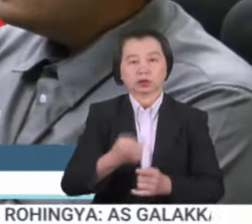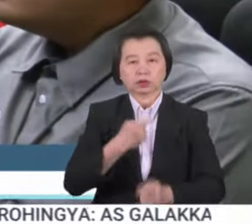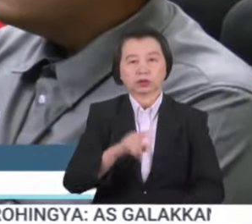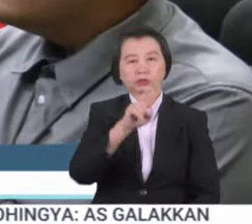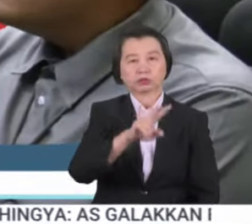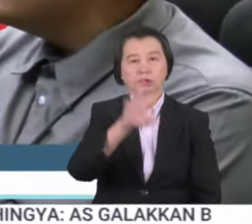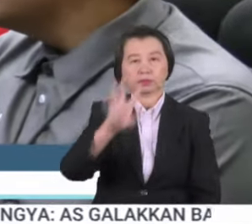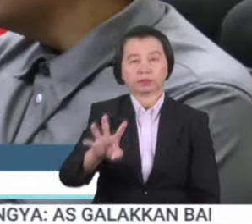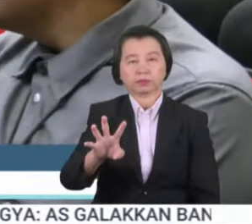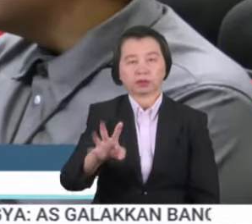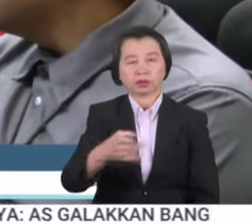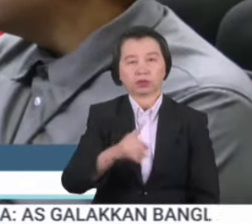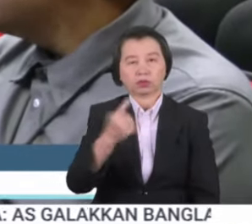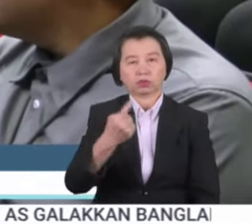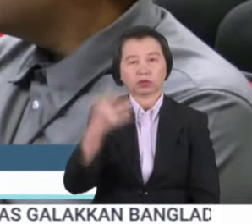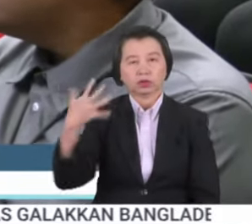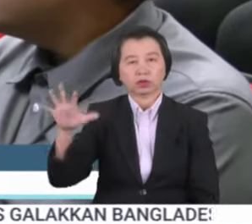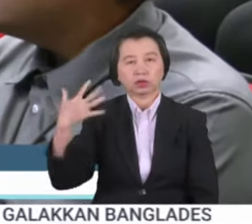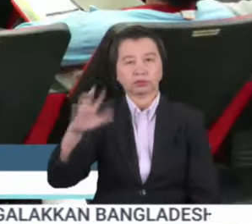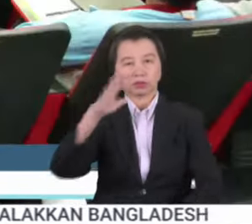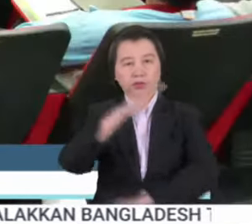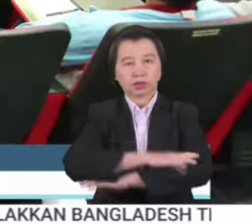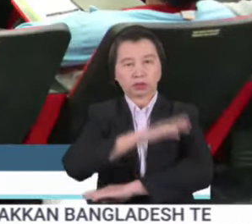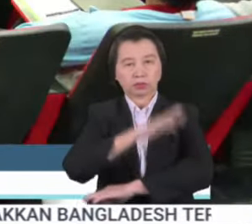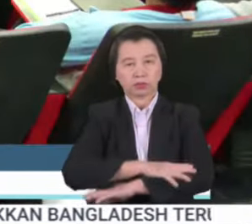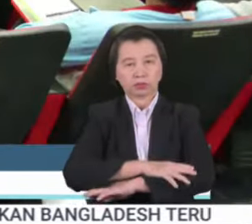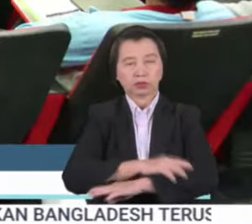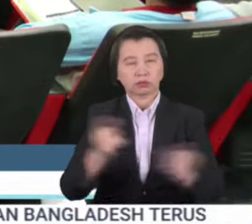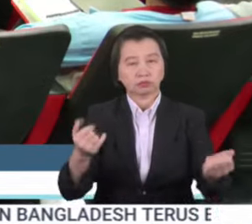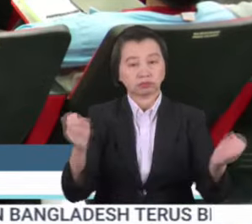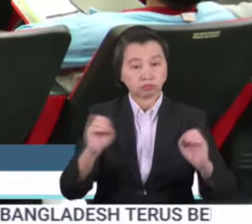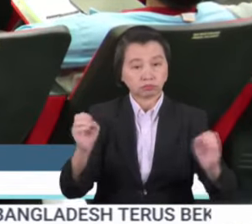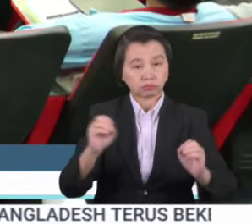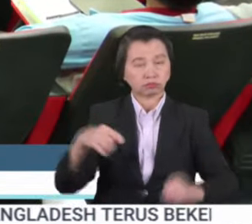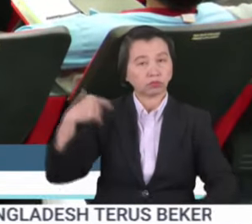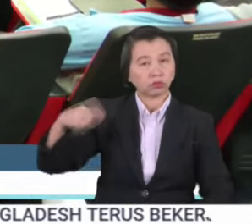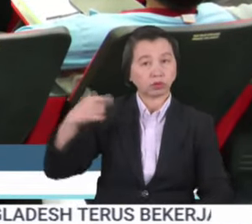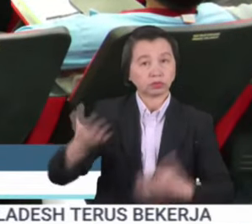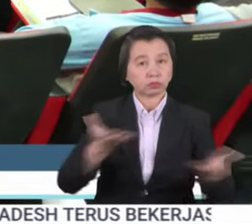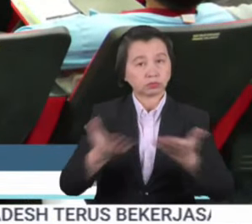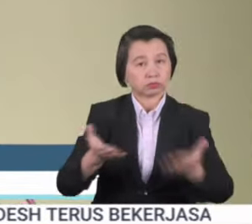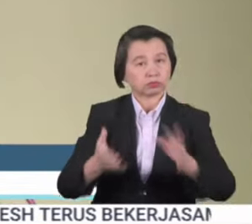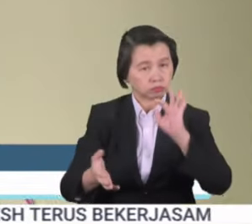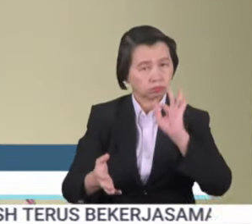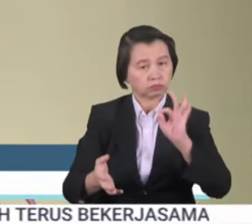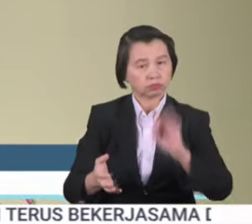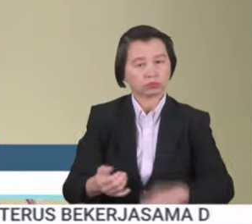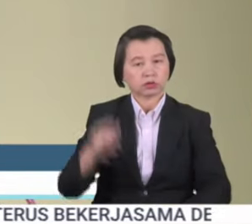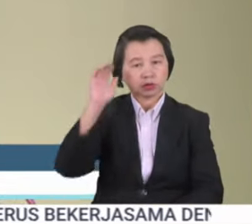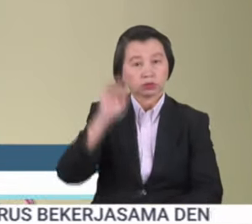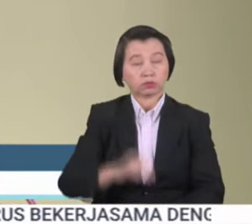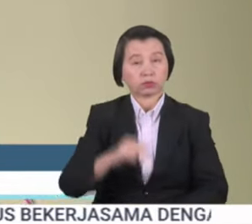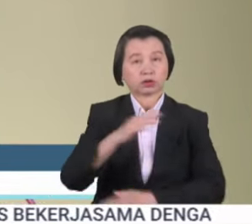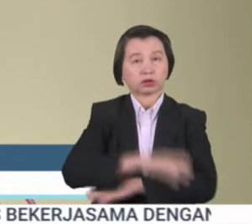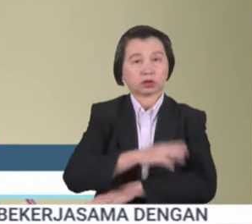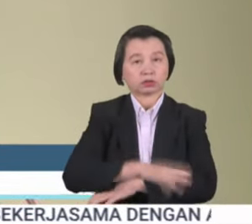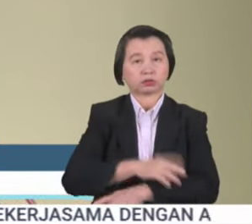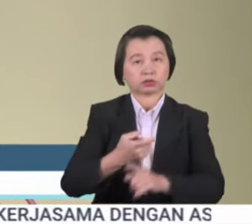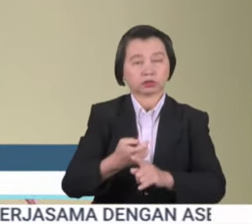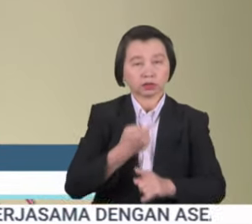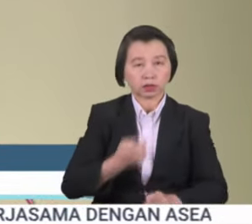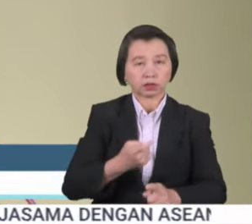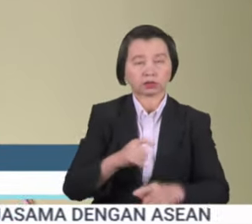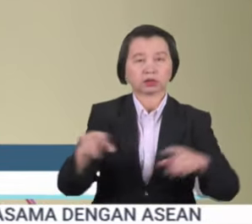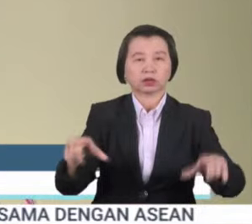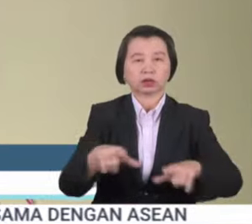daripada 24 kepada hanya 15 kaunter tanpa menjejaskan kualiti perkhidmatan. Pengurangan berkenaan hasil